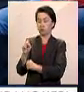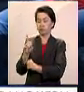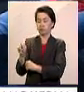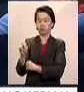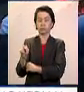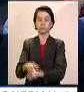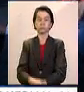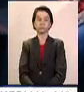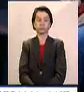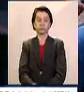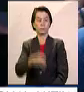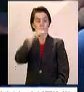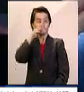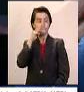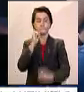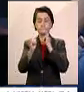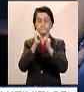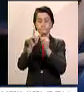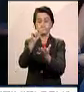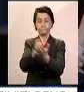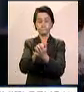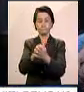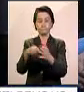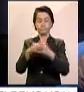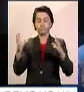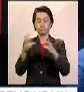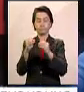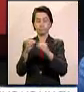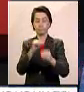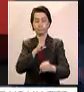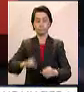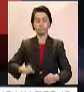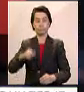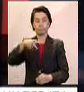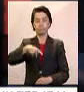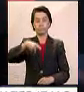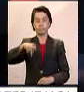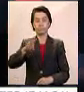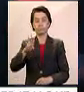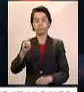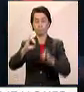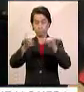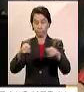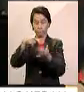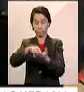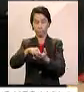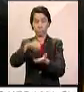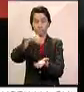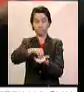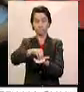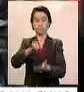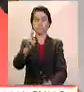Tan Sri Muhyiddin menyatakannya dalam sidang media khas sempena Perhimpunan Agong Bersatu yang akan berlangsung Jumaat ini di Ibu Negara.